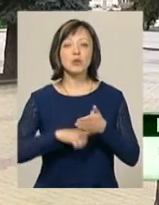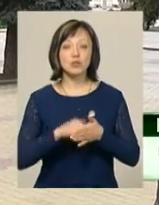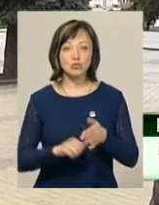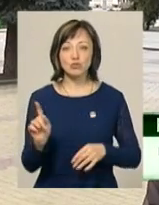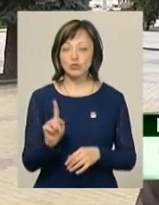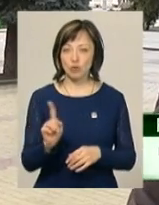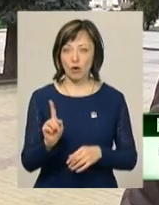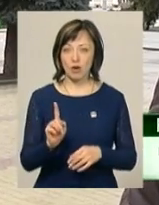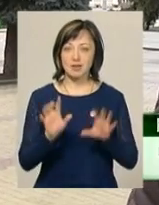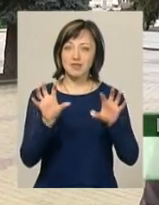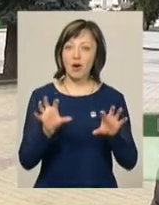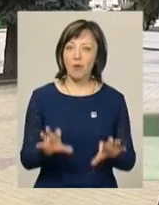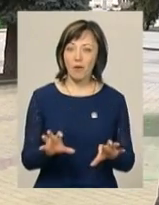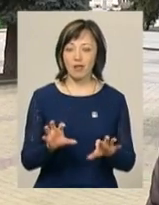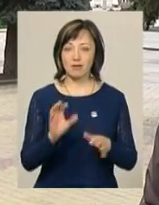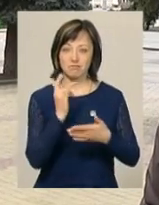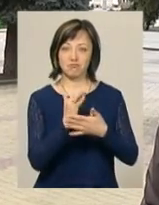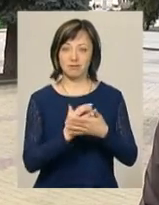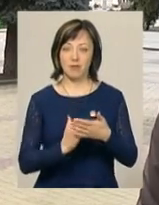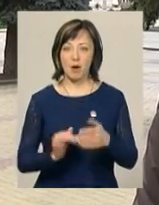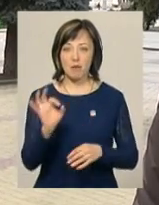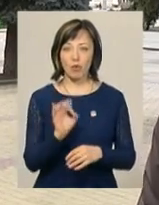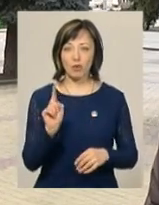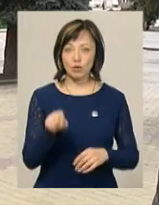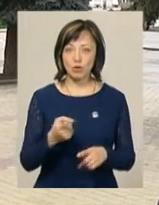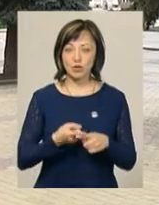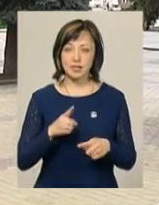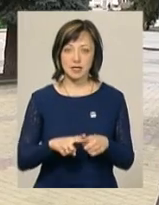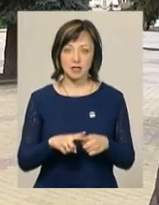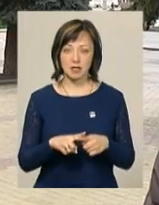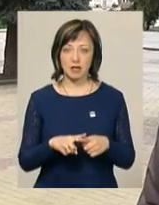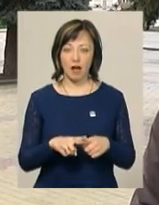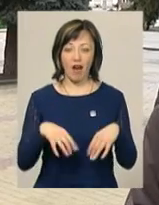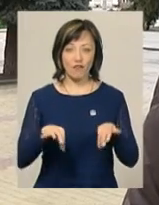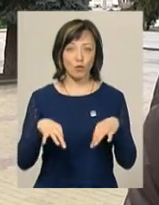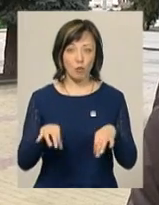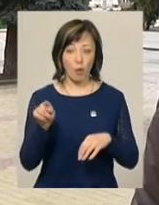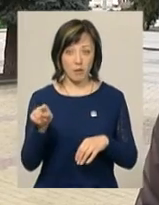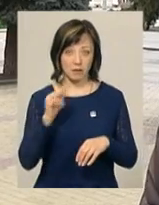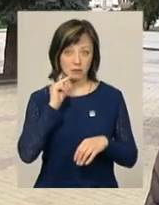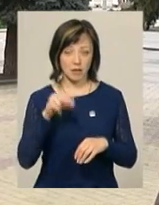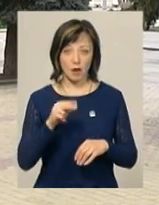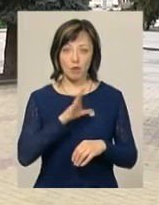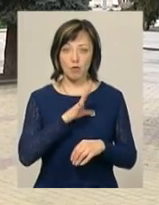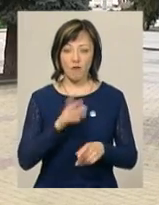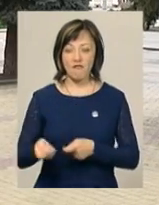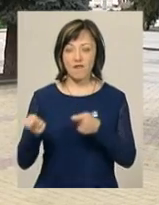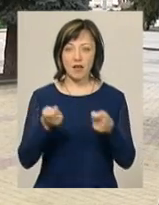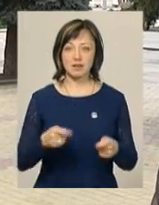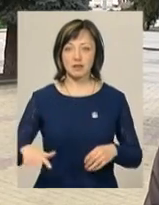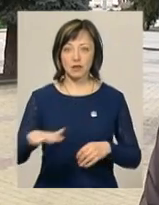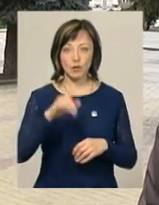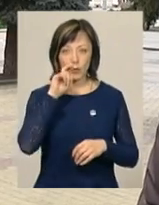законними і підзаконними актами про те, що даний автомобіль був везений на